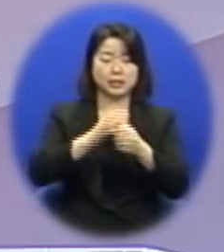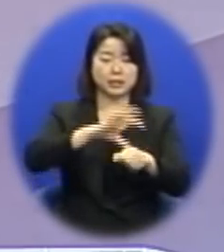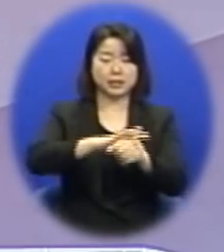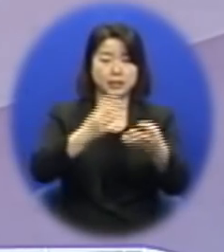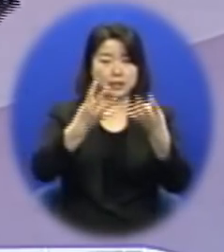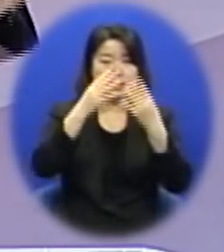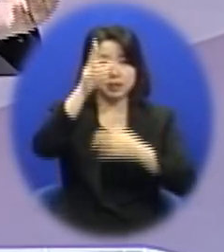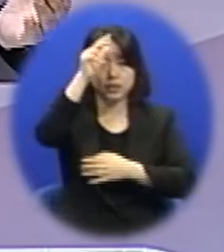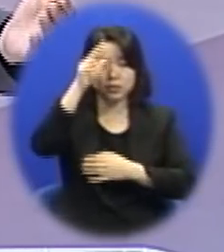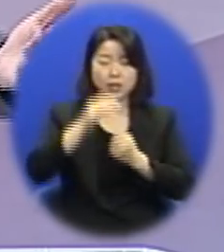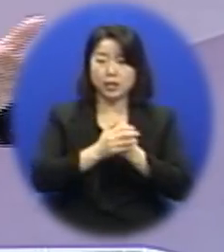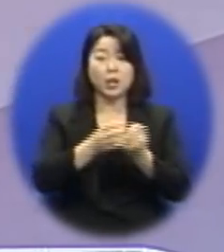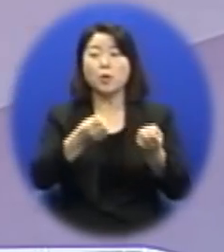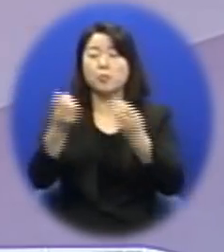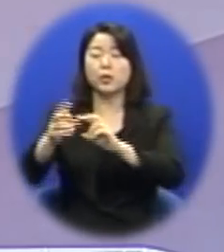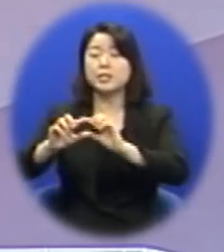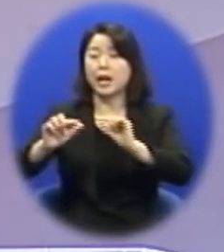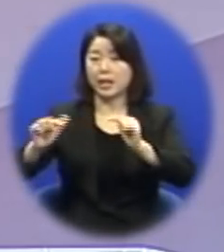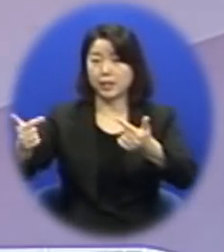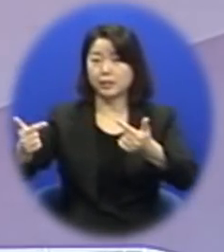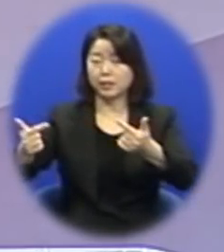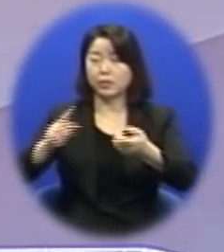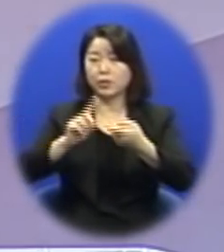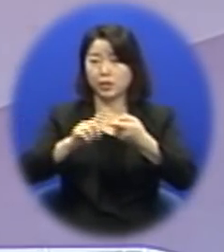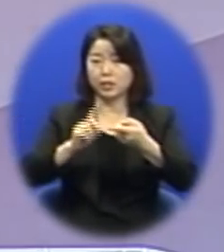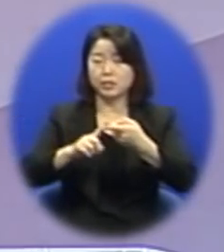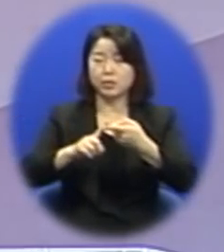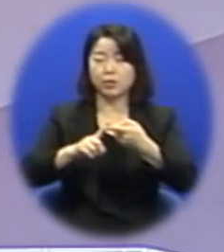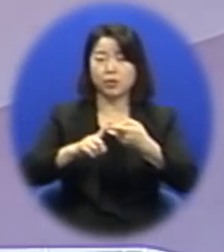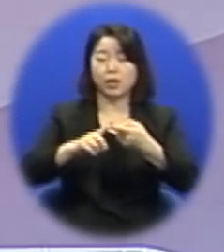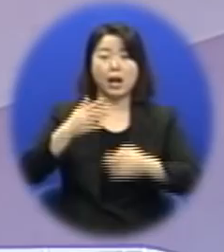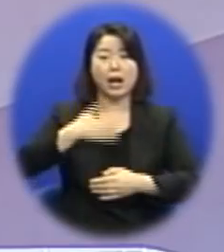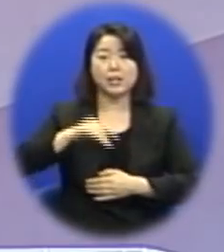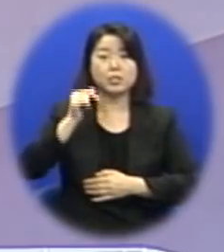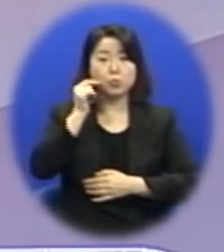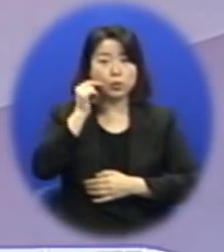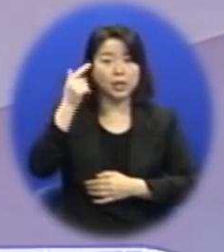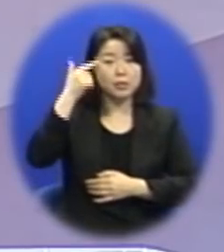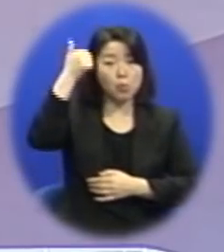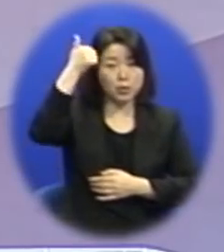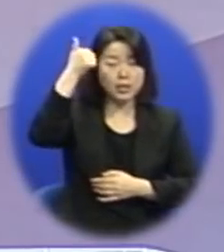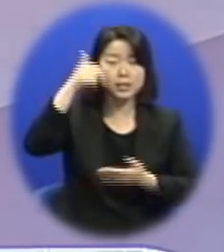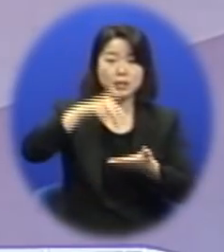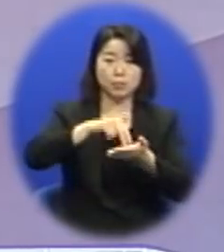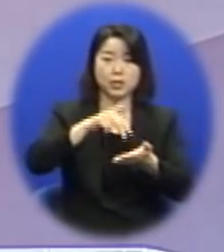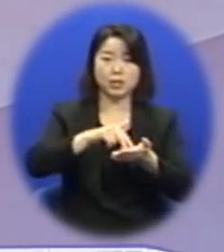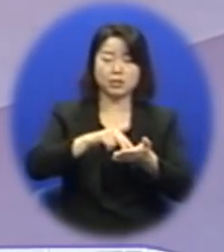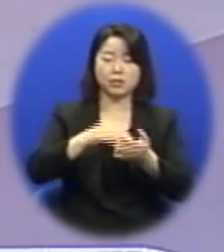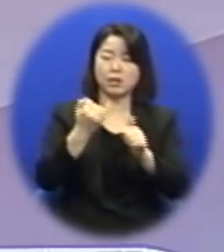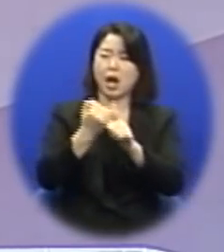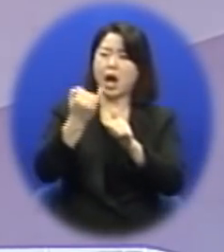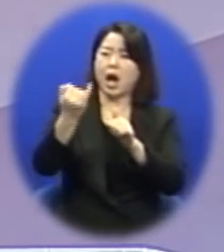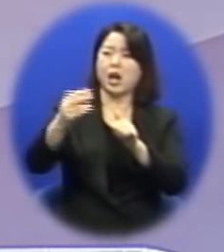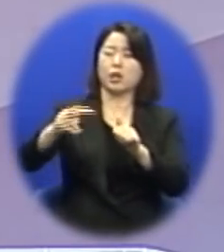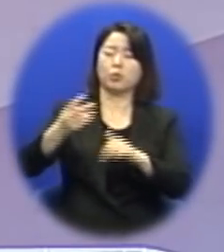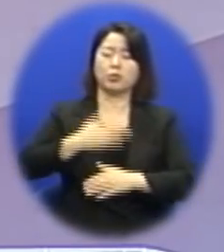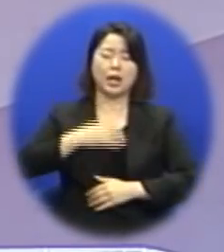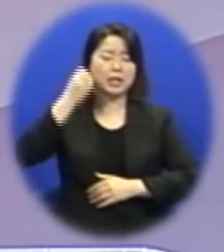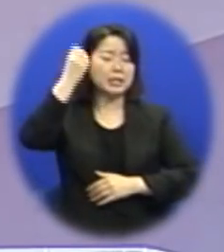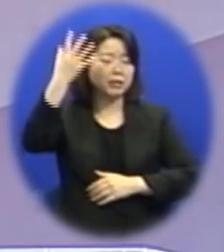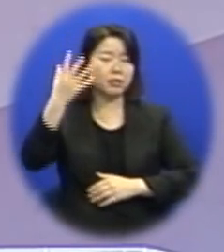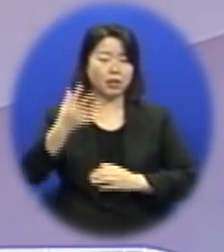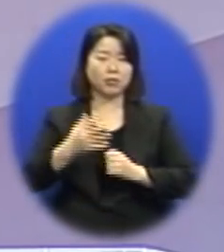당국이 보내지 않았다는 사실을 알지 못하는이 목사님은 아내마저도 나를 잊어버렸구나